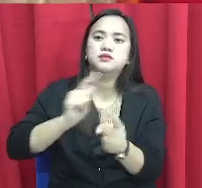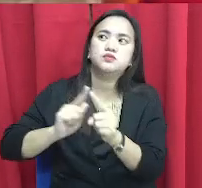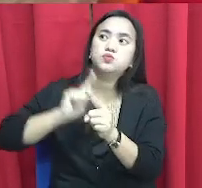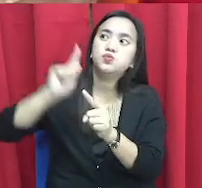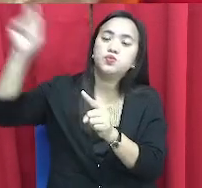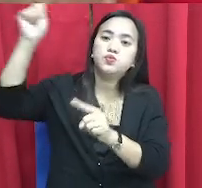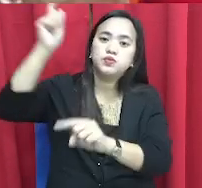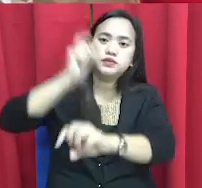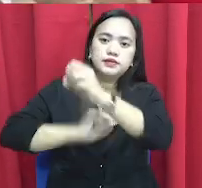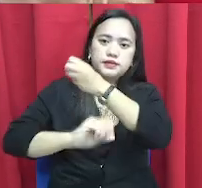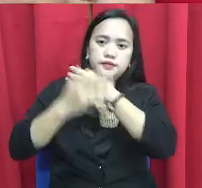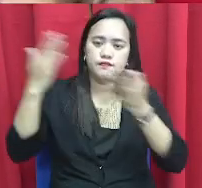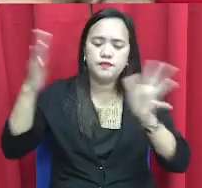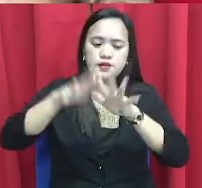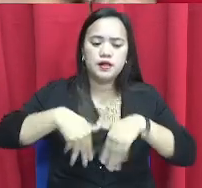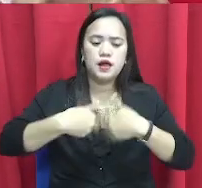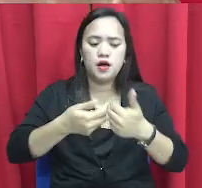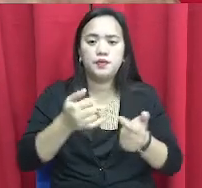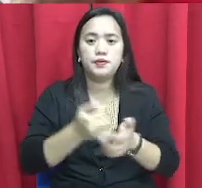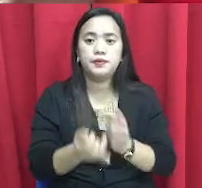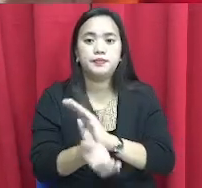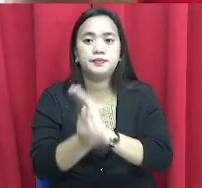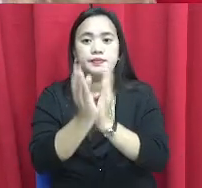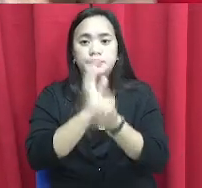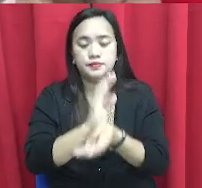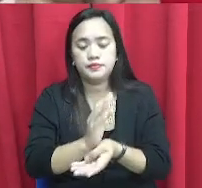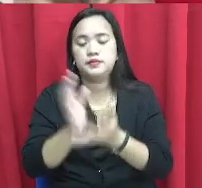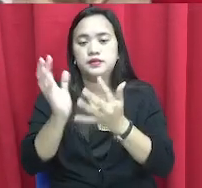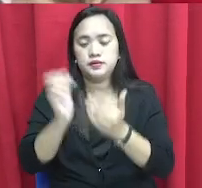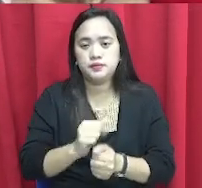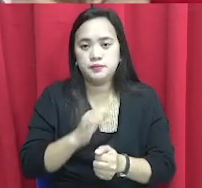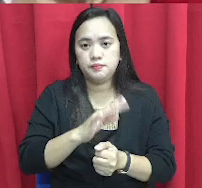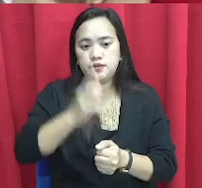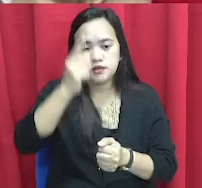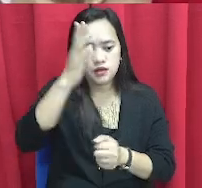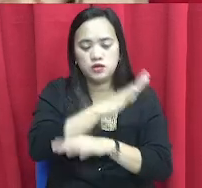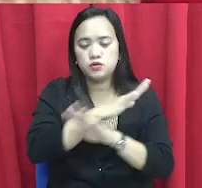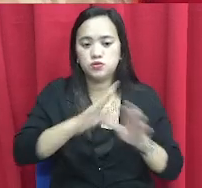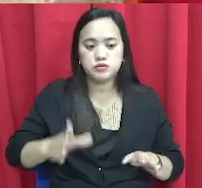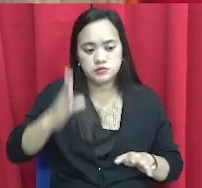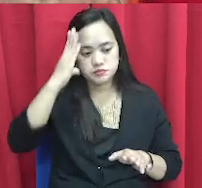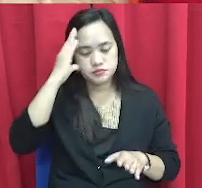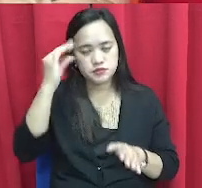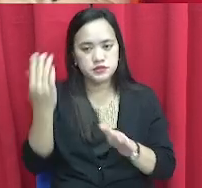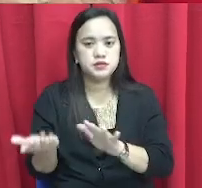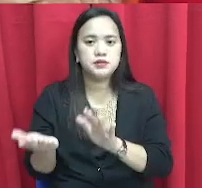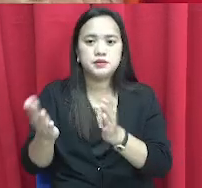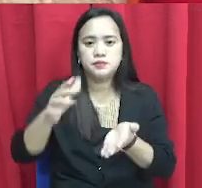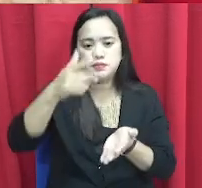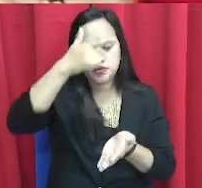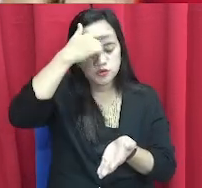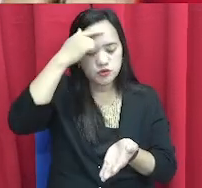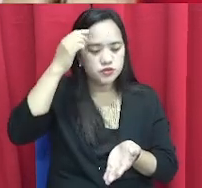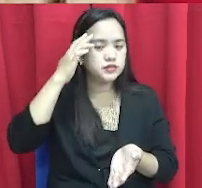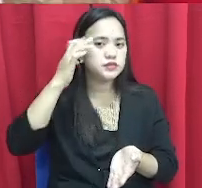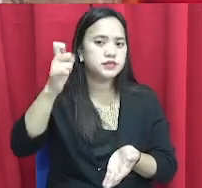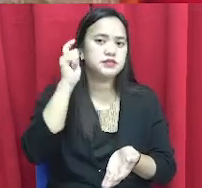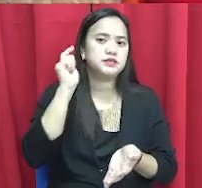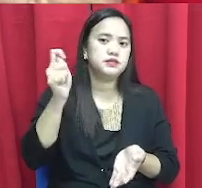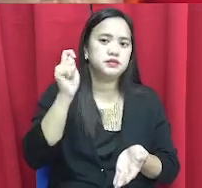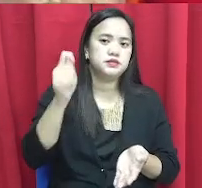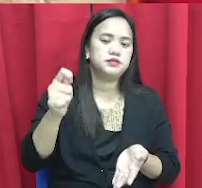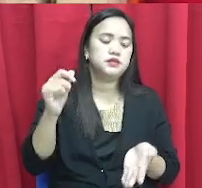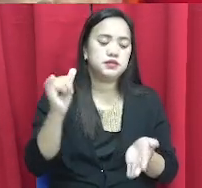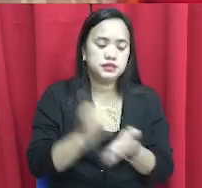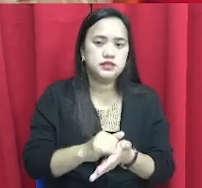biblya Paano siya na-translate ng Panginoon kinua ng Panginoon at hindi dumanas ng kamatayan because he his testimony